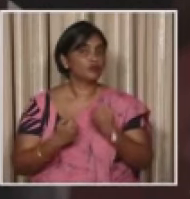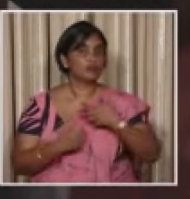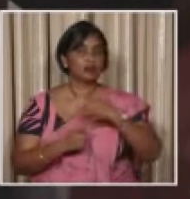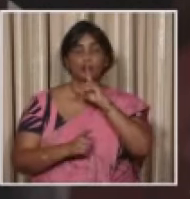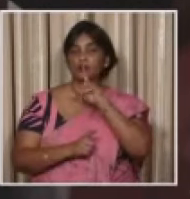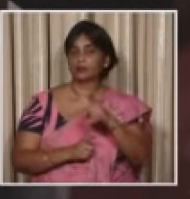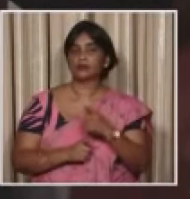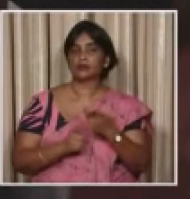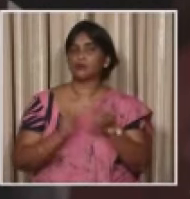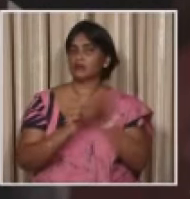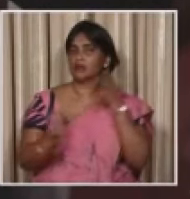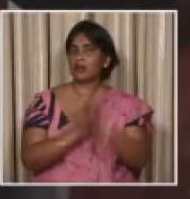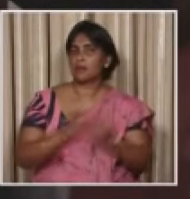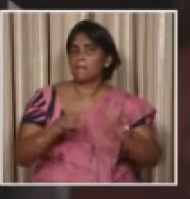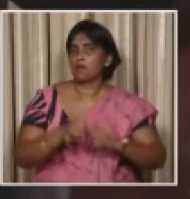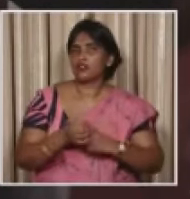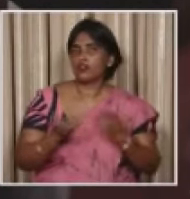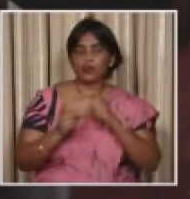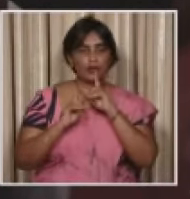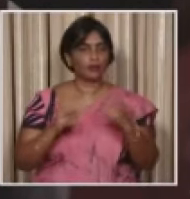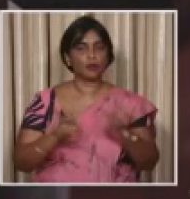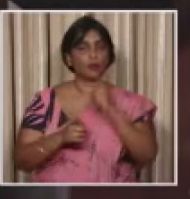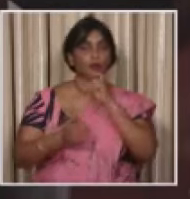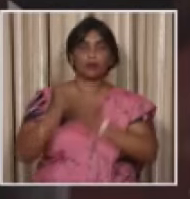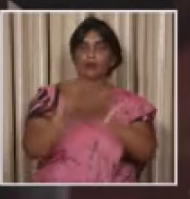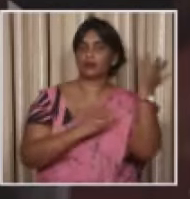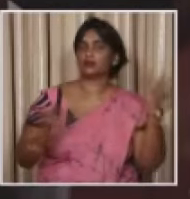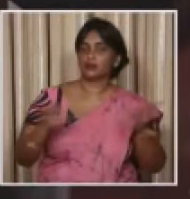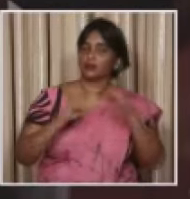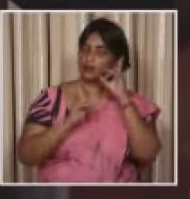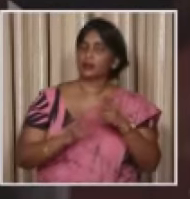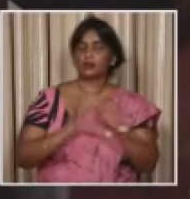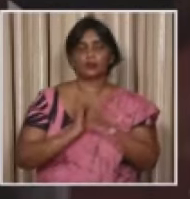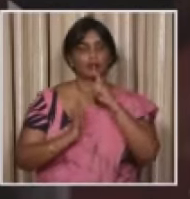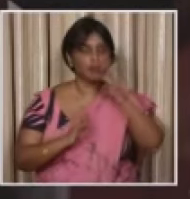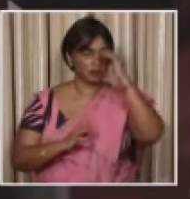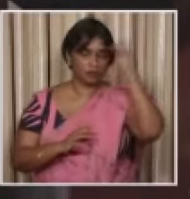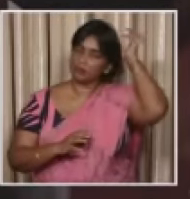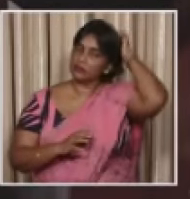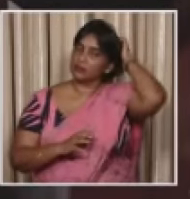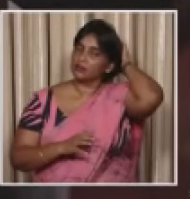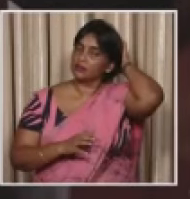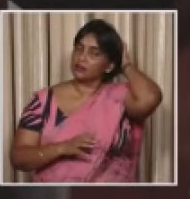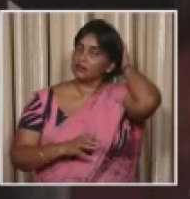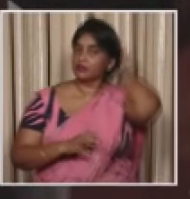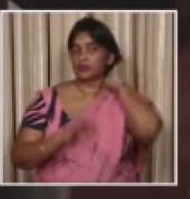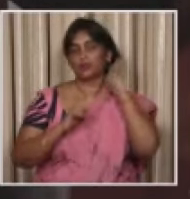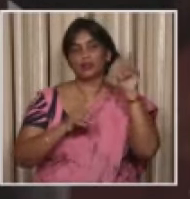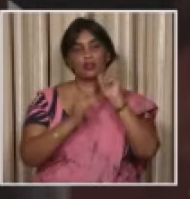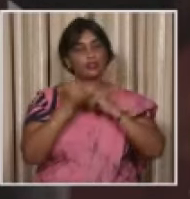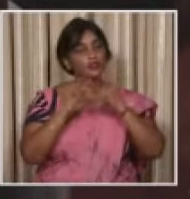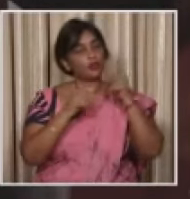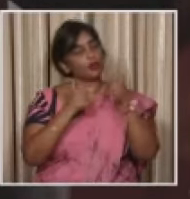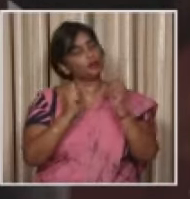කියන්න මොකද්ද මේ වෙච්ච ප්‍රශ්නේ කියන එක. ඒකට අධිකරණයට යන්න ගියේ නැහැ. ඒ නිසා ගරු කතානායකතුමනි, මේ නිලධාරීන් සත්භාවයෙන් කටයුතු කළා තියෙනවා.